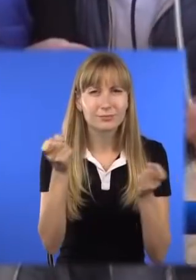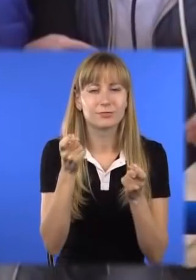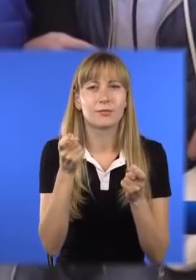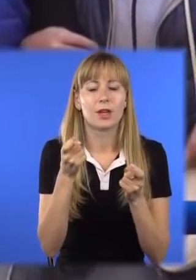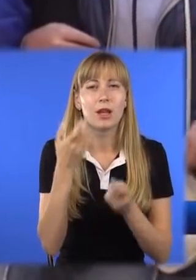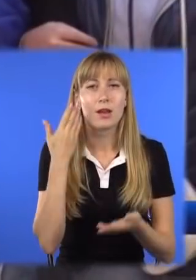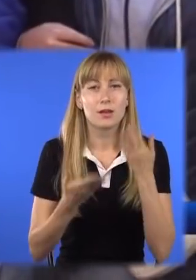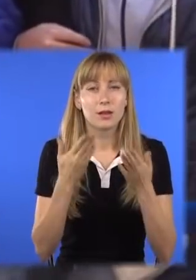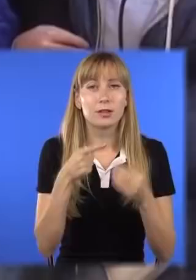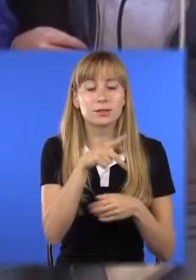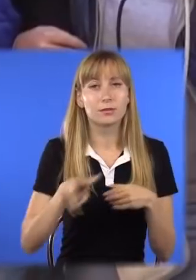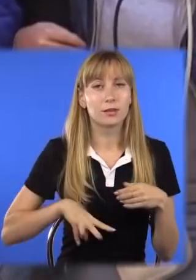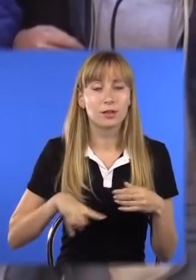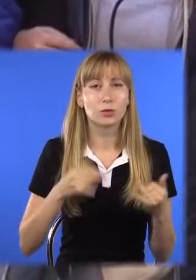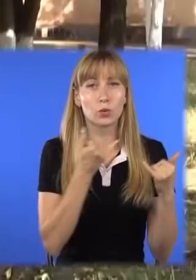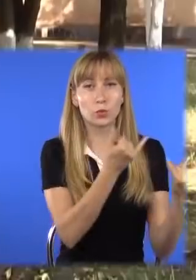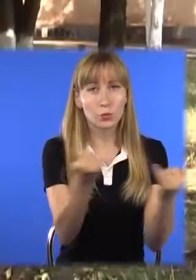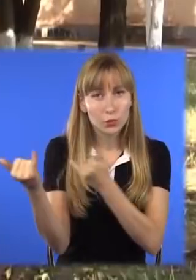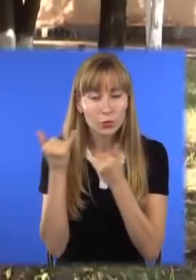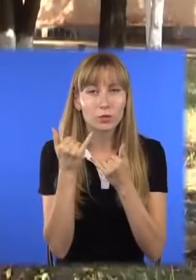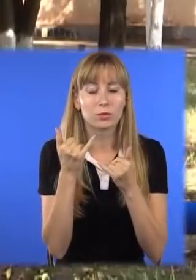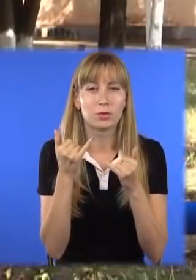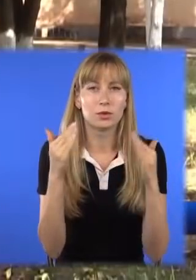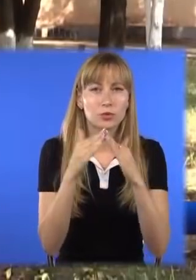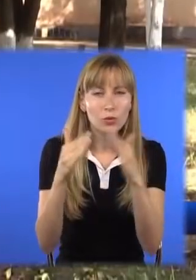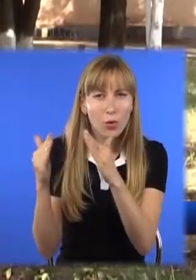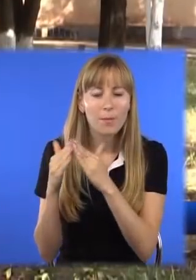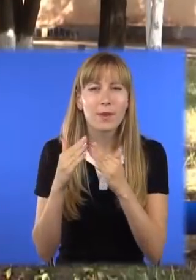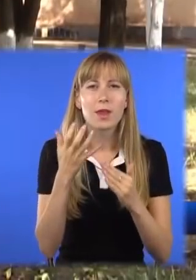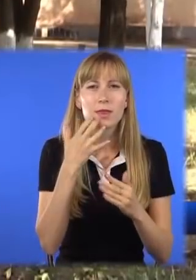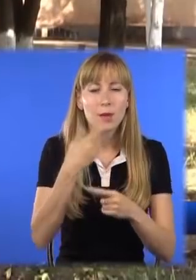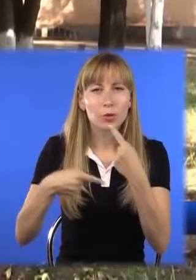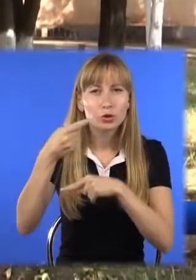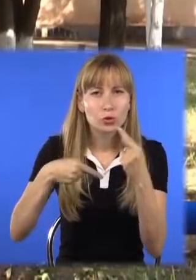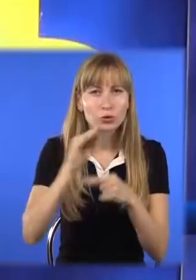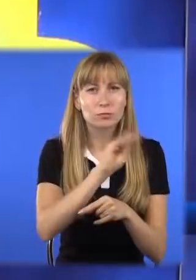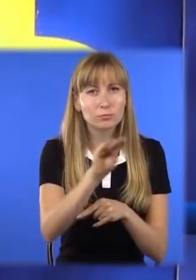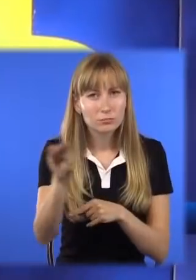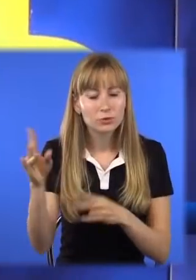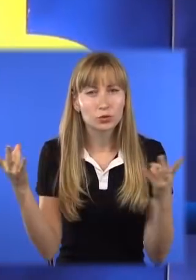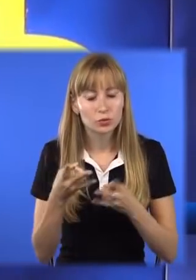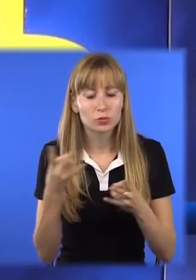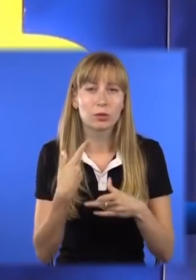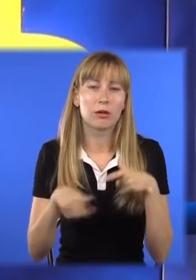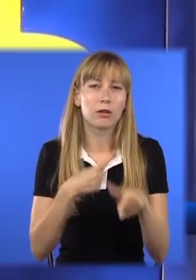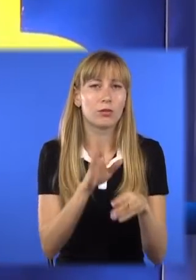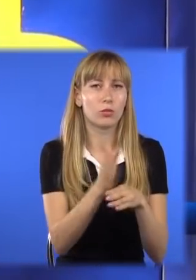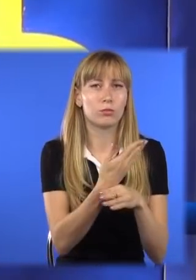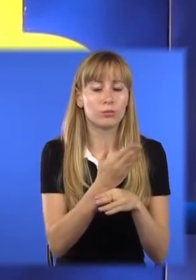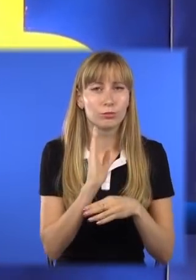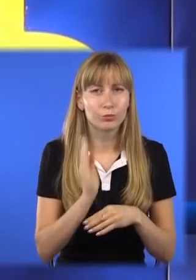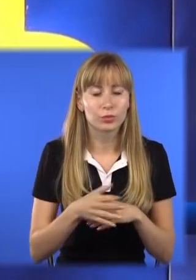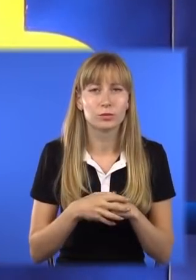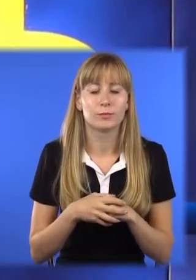прилади обліку, які дозволять економити взимку, або цю проблему вирішать без теперішнього керівництва.